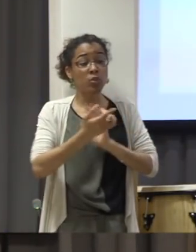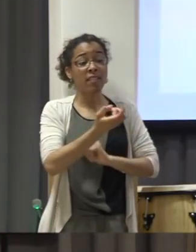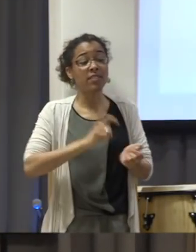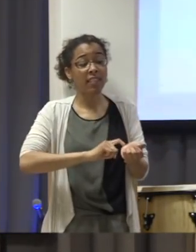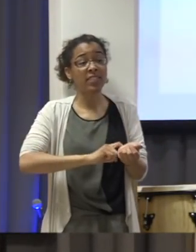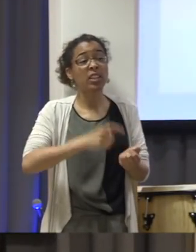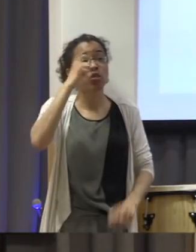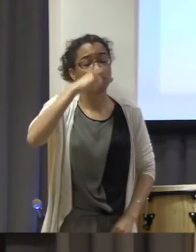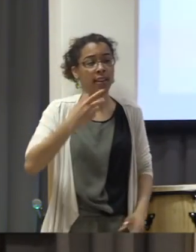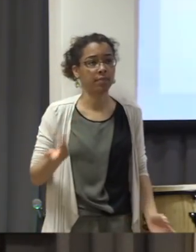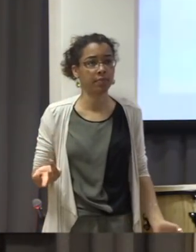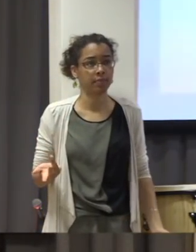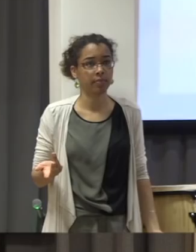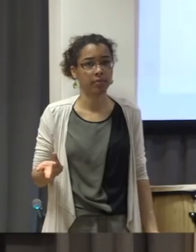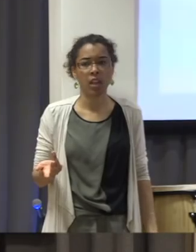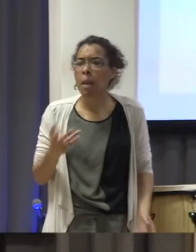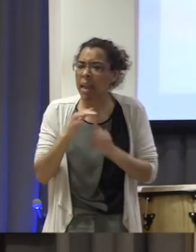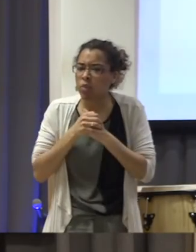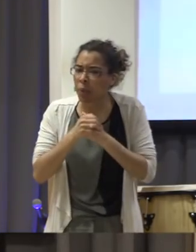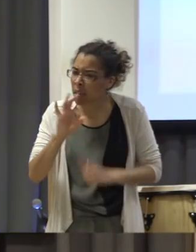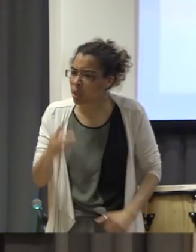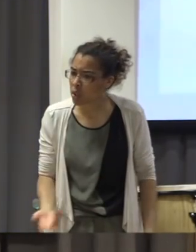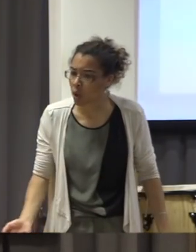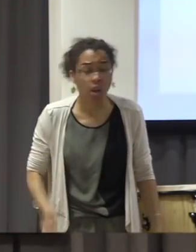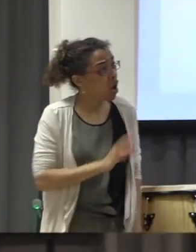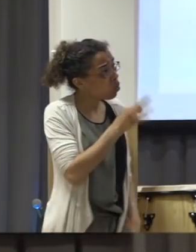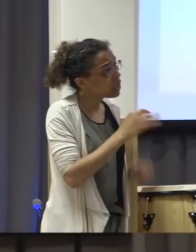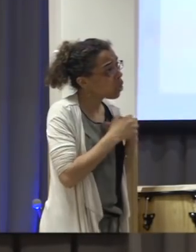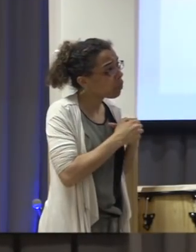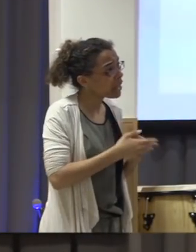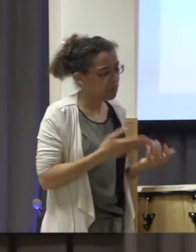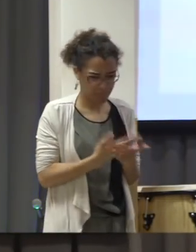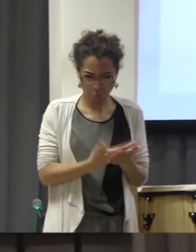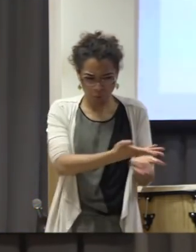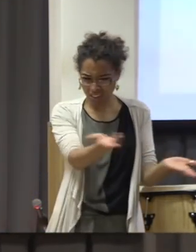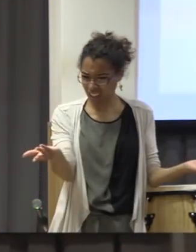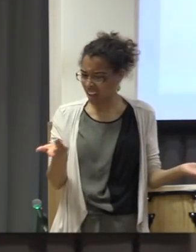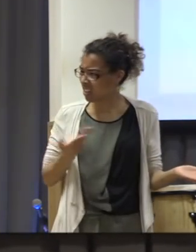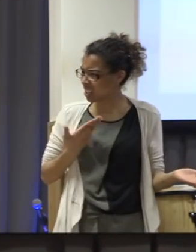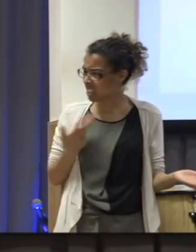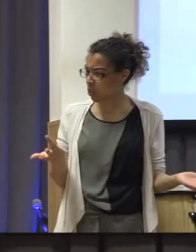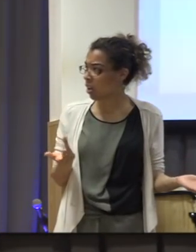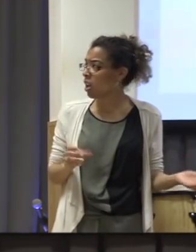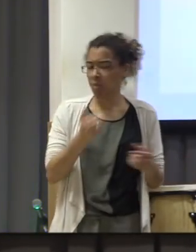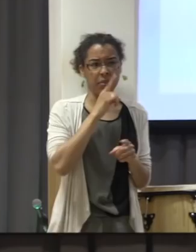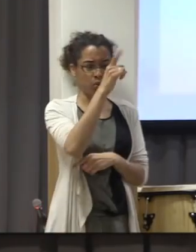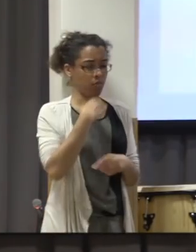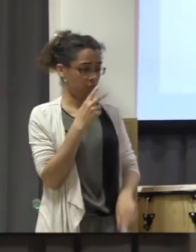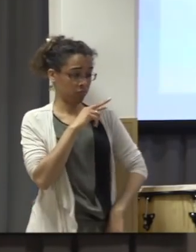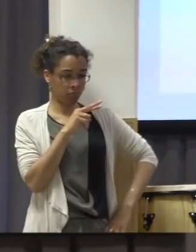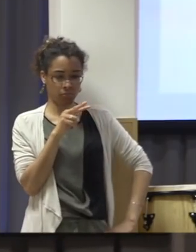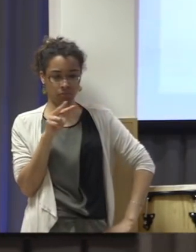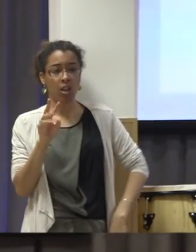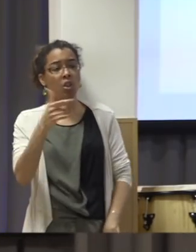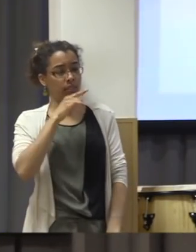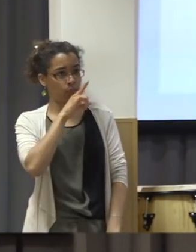sorcières. J'ai dit, mais vous priez ou pas? Oui. Mais qu'est-ce que c'est ça? Le premier jour, je les ai regardés. Le